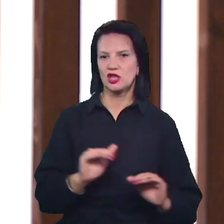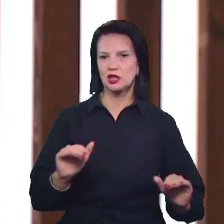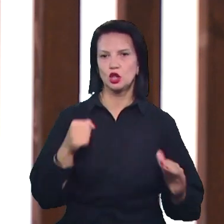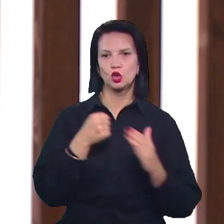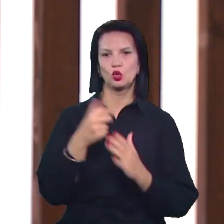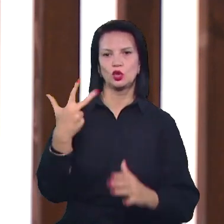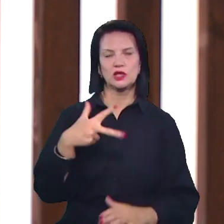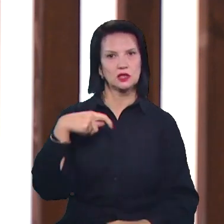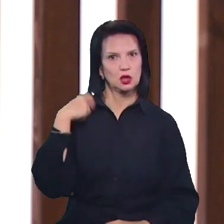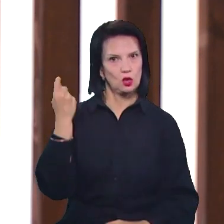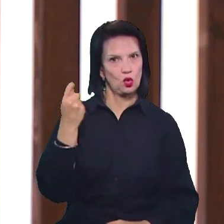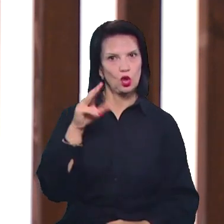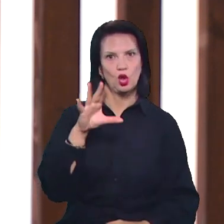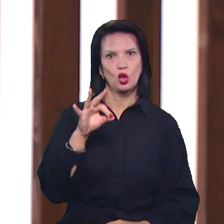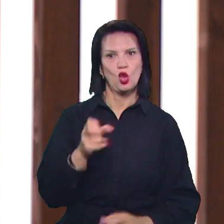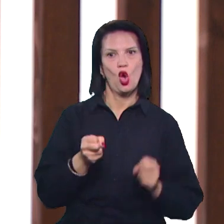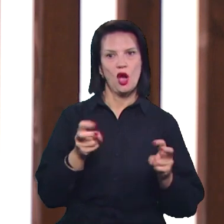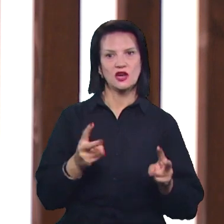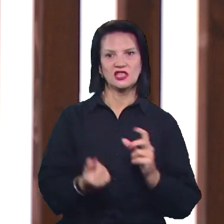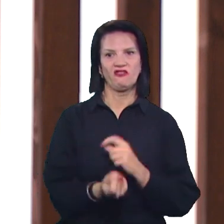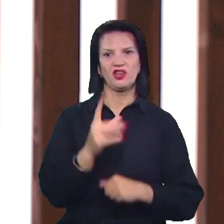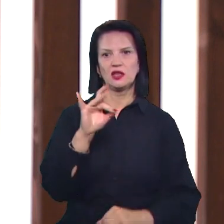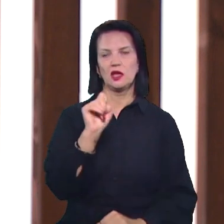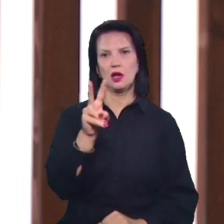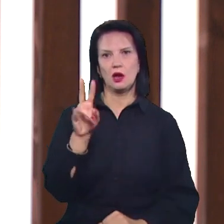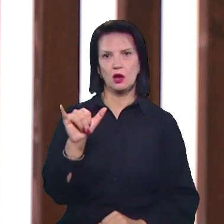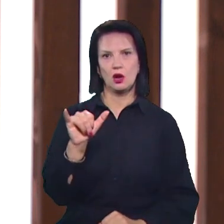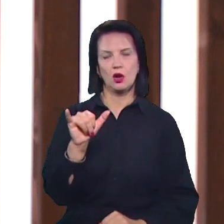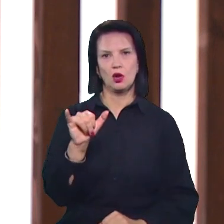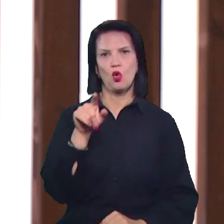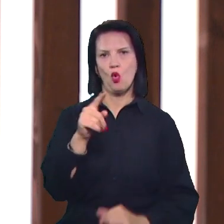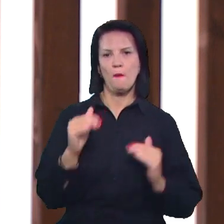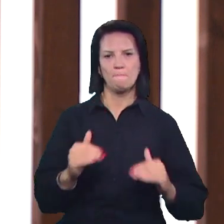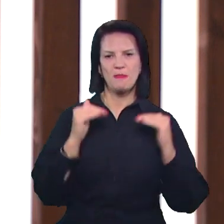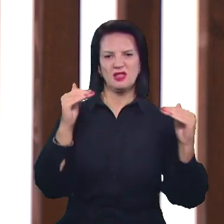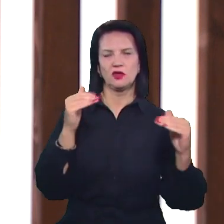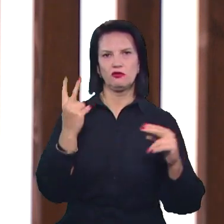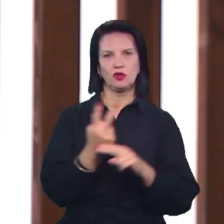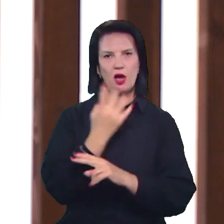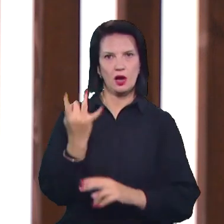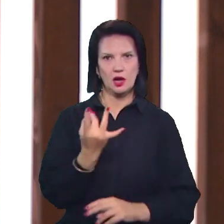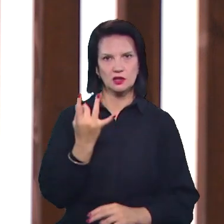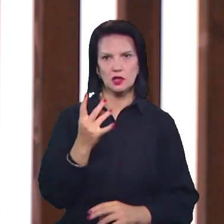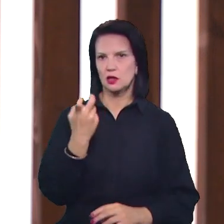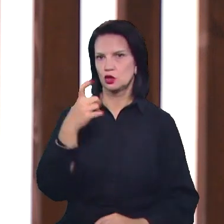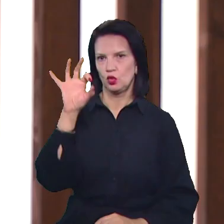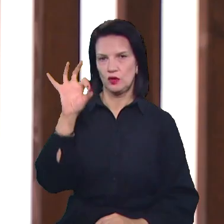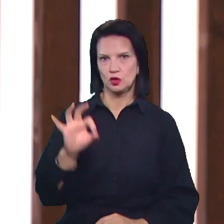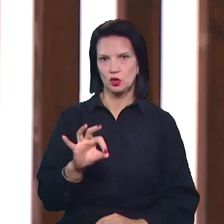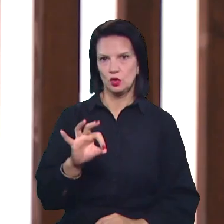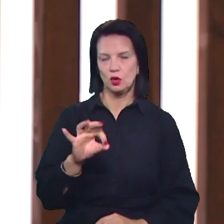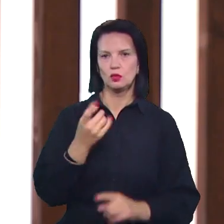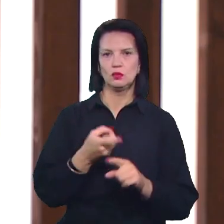років, то ризик виникнення раку молочної залози в неї підвищується аж в два рази, тобто на 100%. Тому ми...